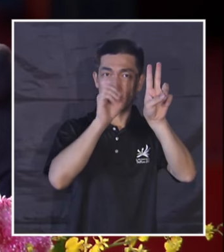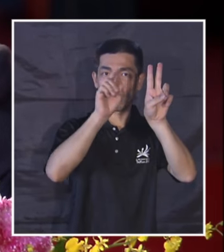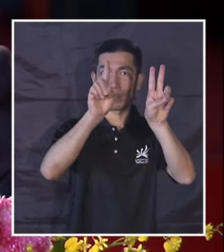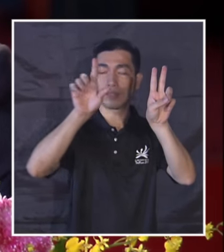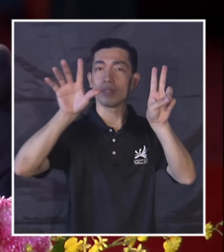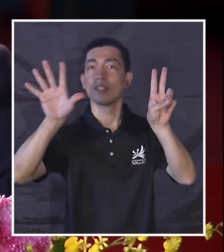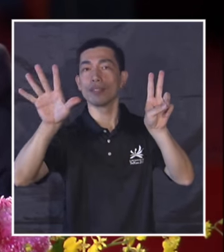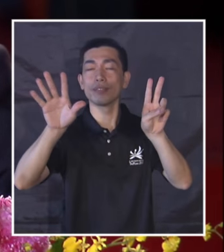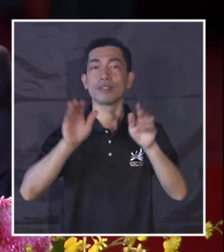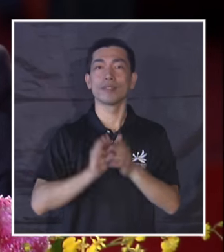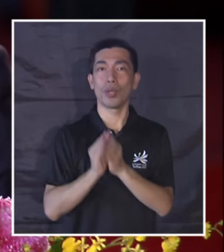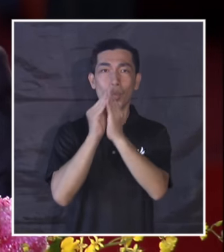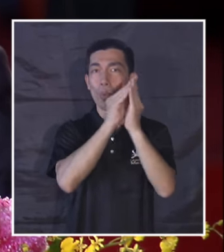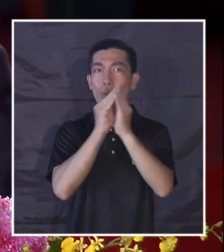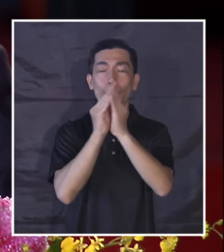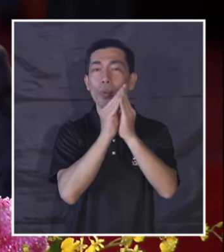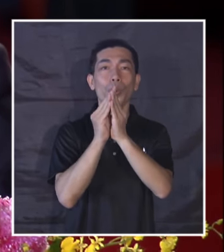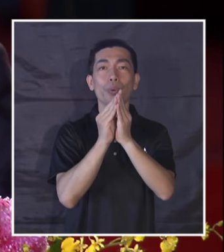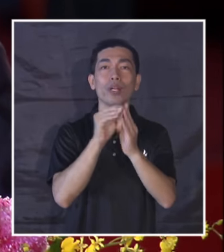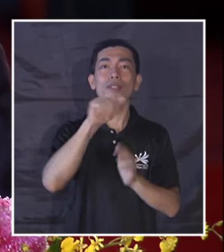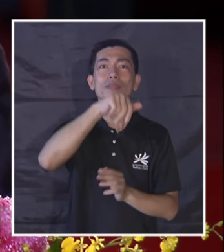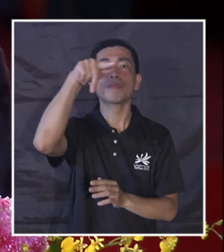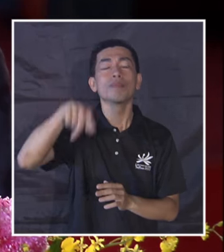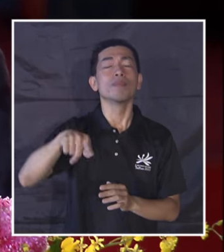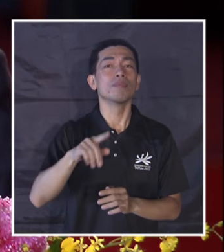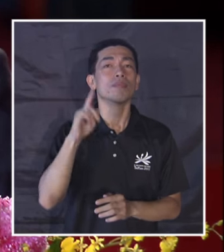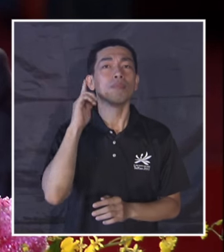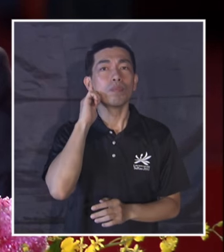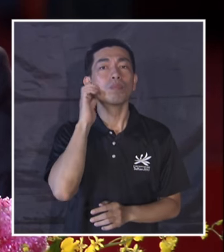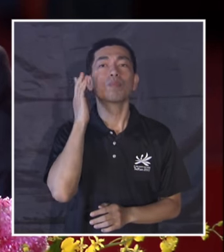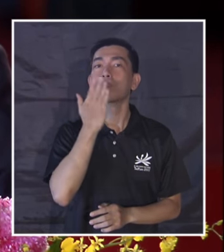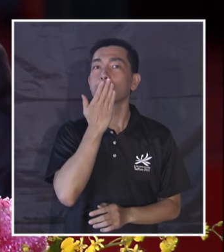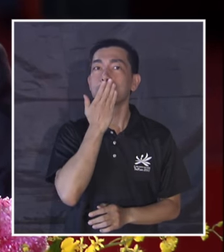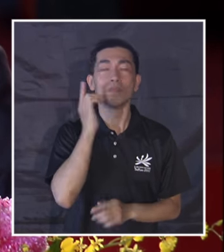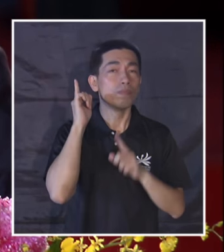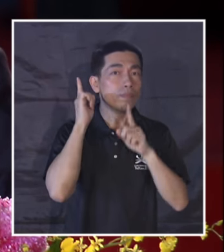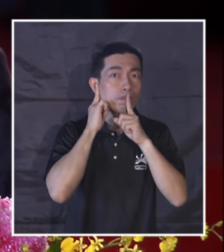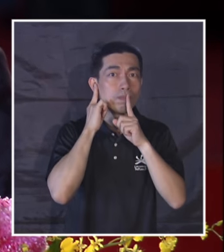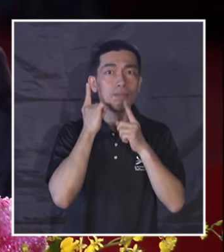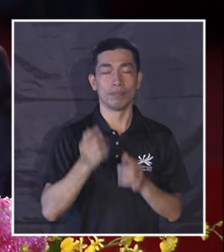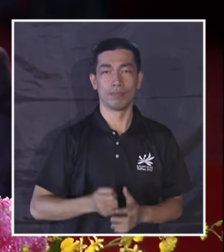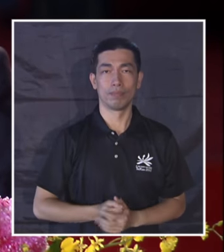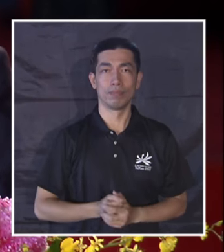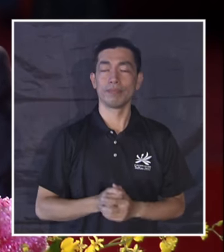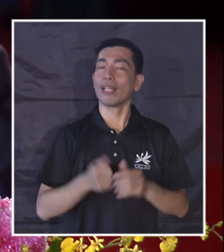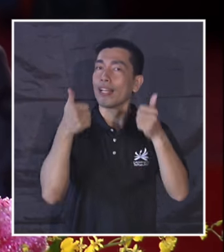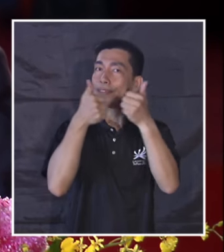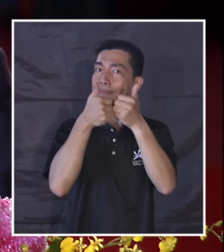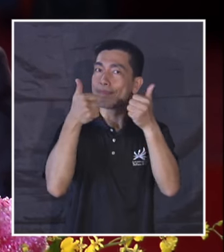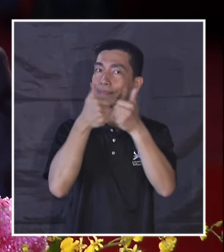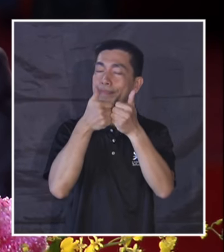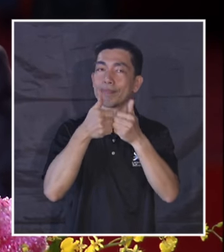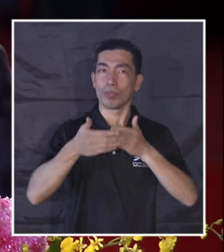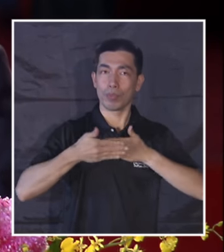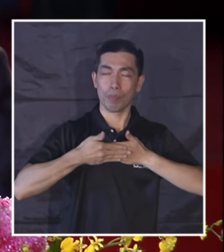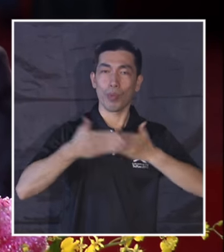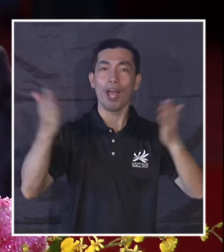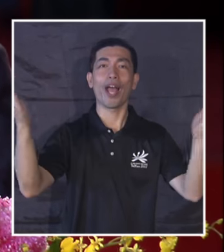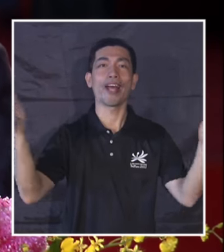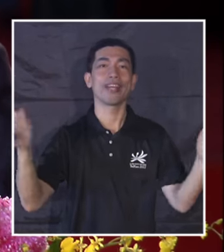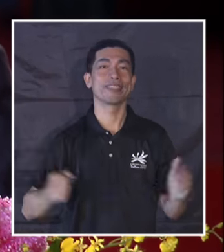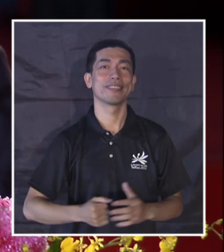会正式登场。在未来的八天当中，我们将会体验到一